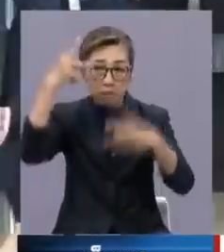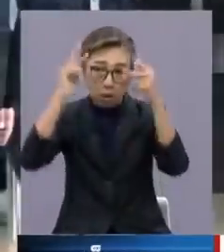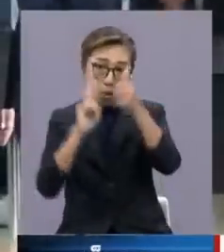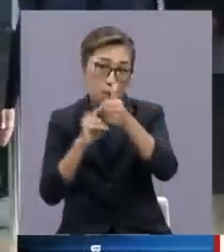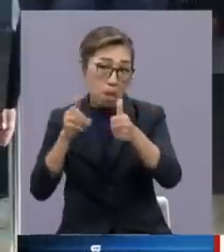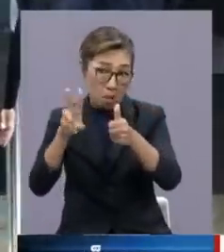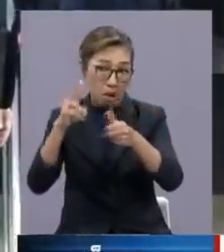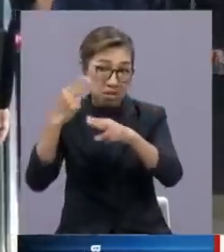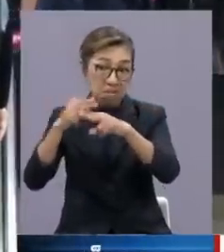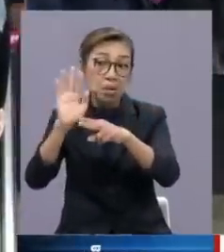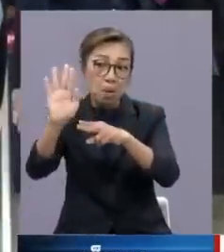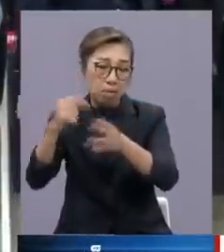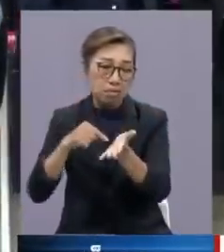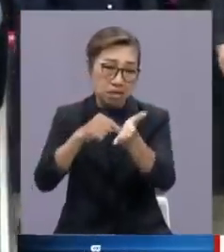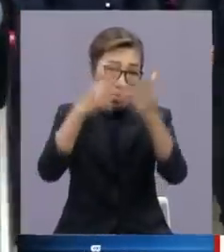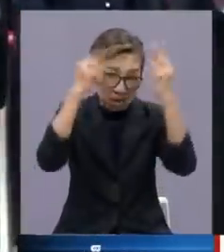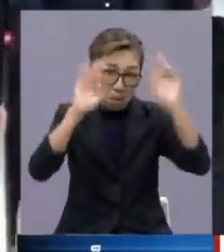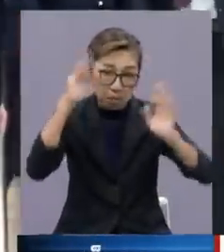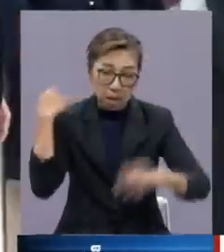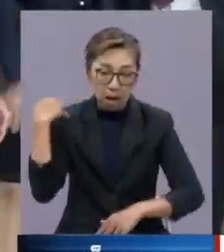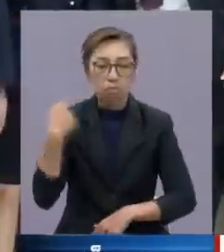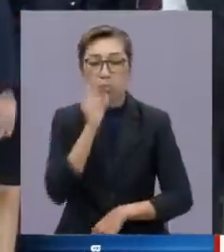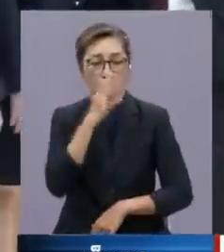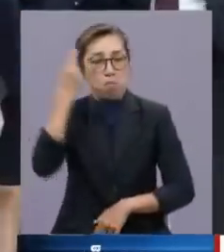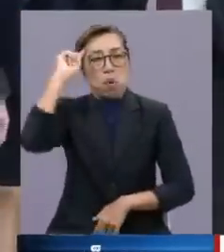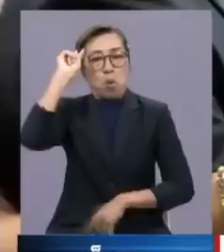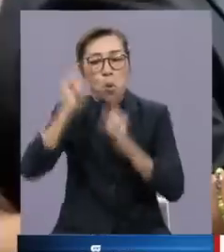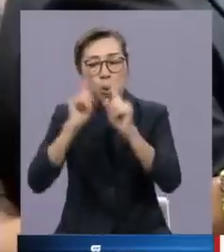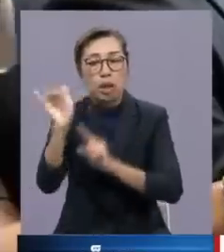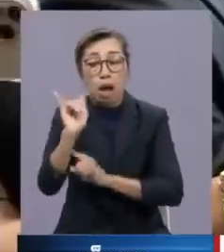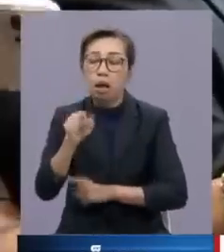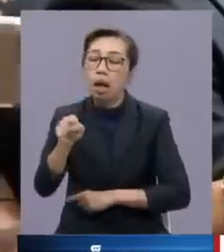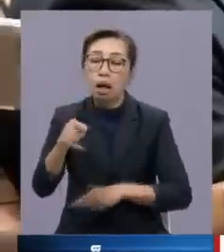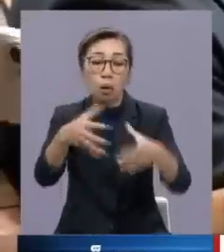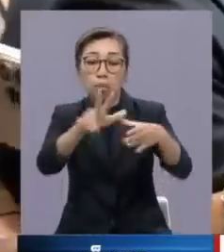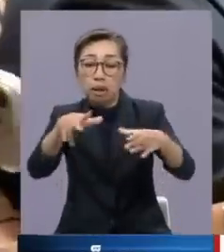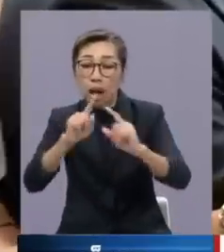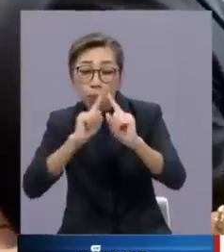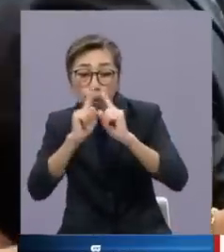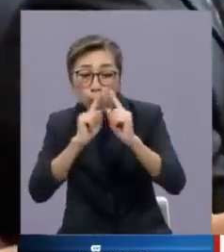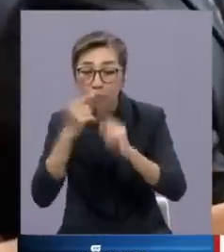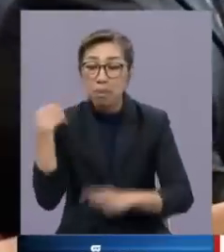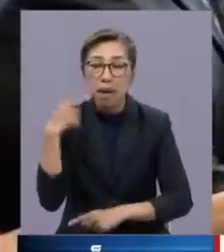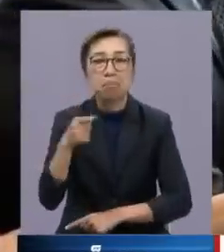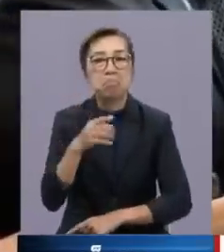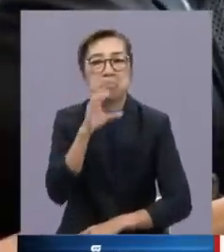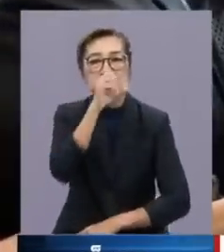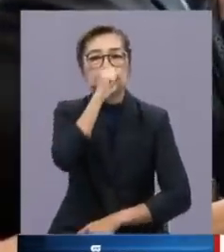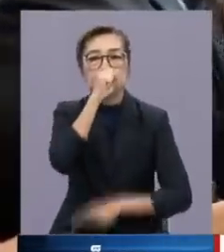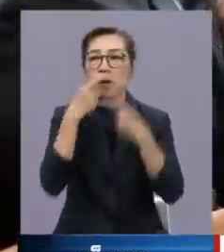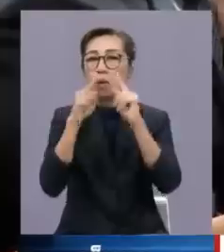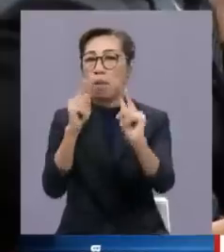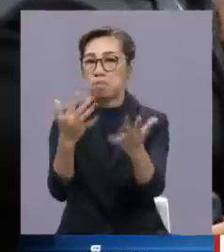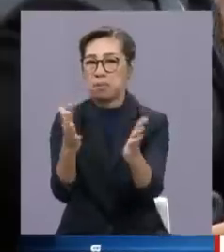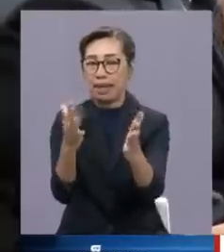เป็นนายกด้วยนะเนี่ยไม่รู้ไม่ได้คุย ครับ ถามต่อว่าถ้ามีการพูดคุยกับทางเพื่อไทยหรือเปล่านิ่งเงียบไม่ตอบคำถ